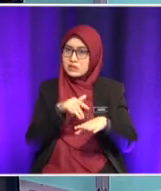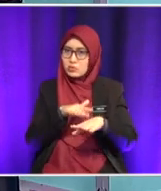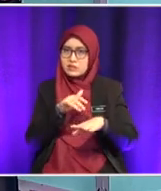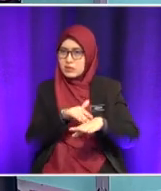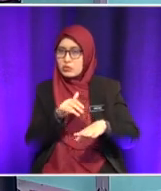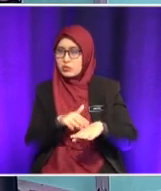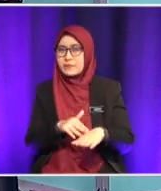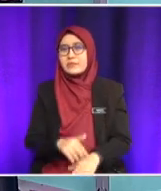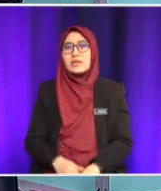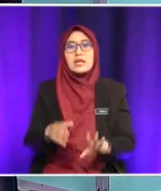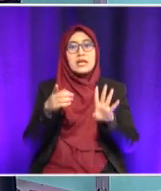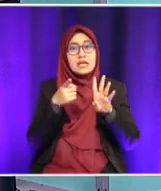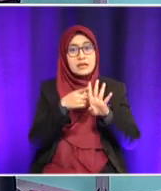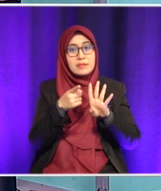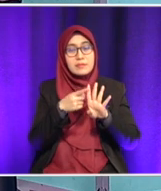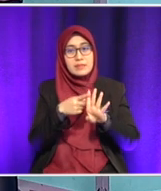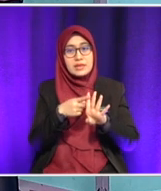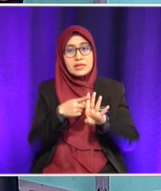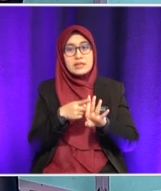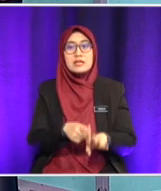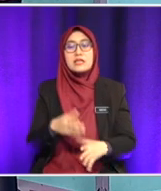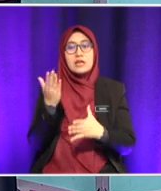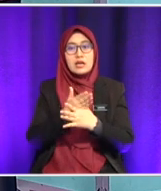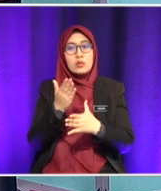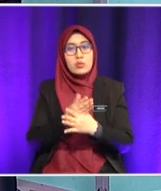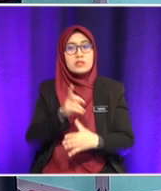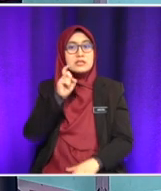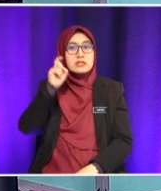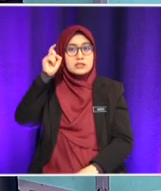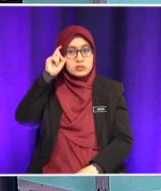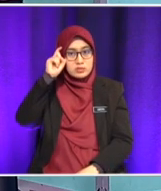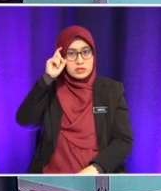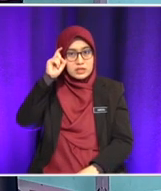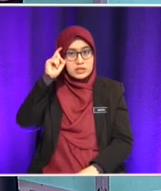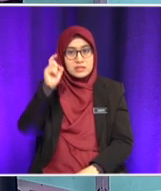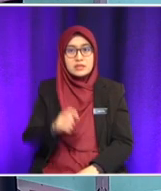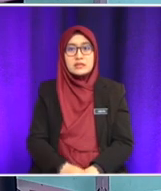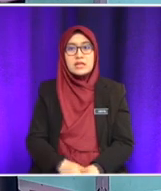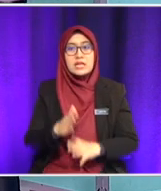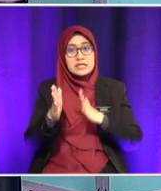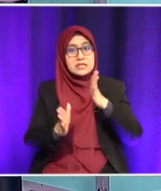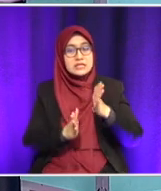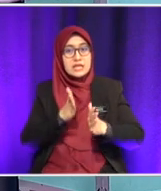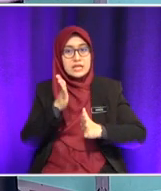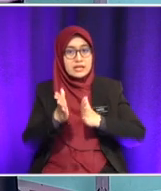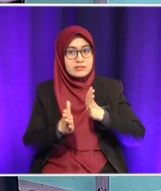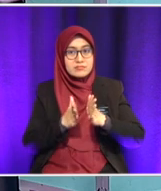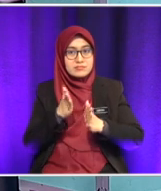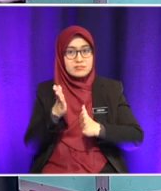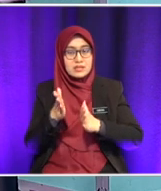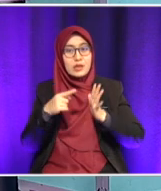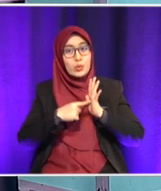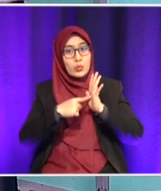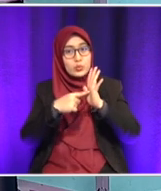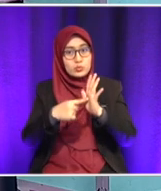seksual melalui isyarat ini menunjuk kepada Isya Isya yang